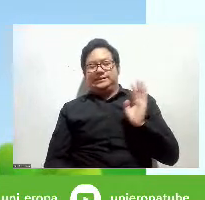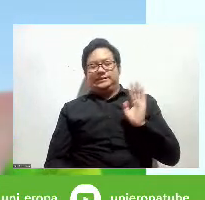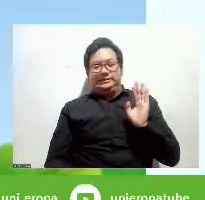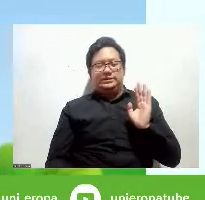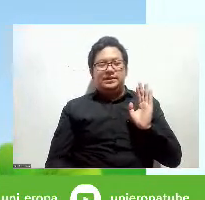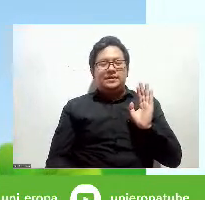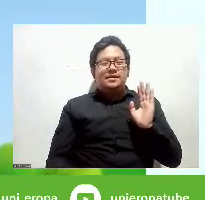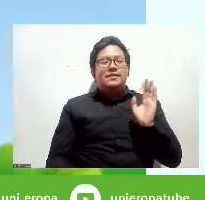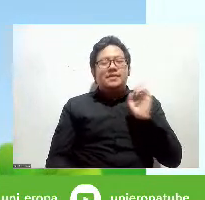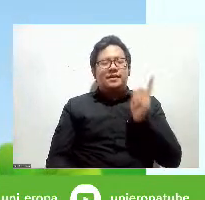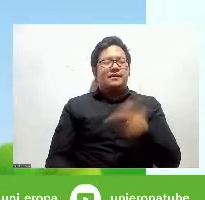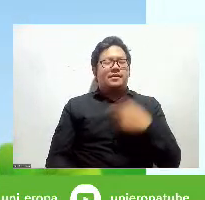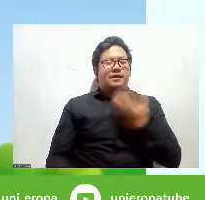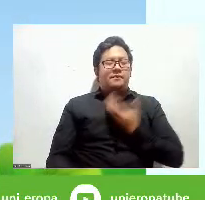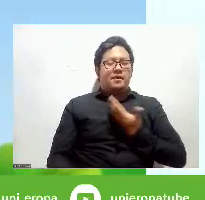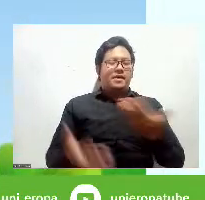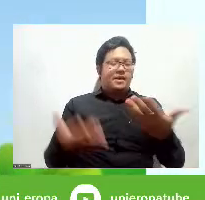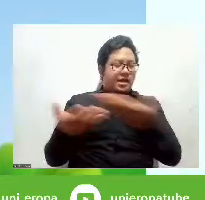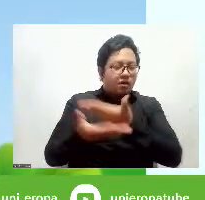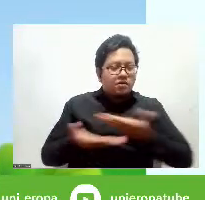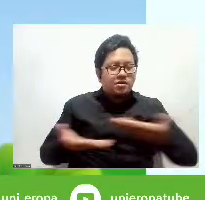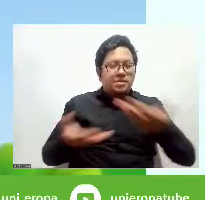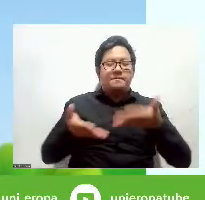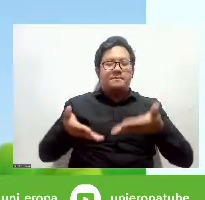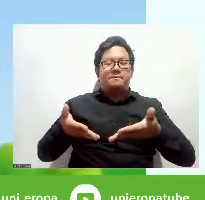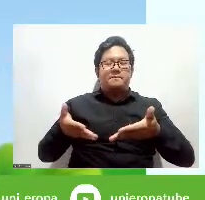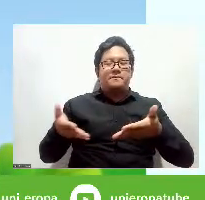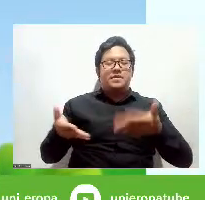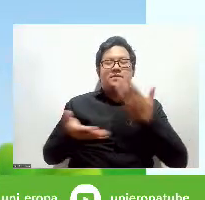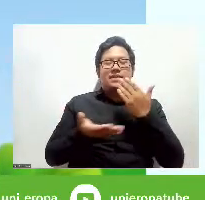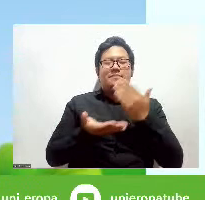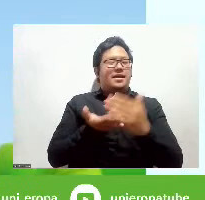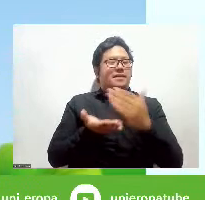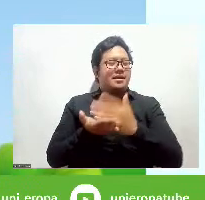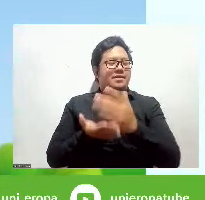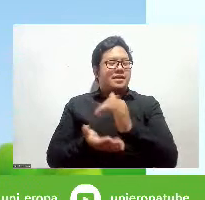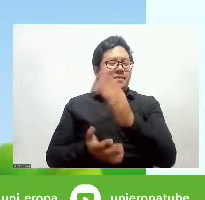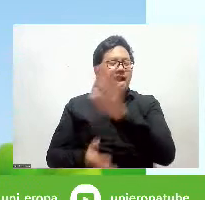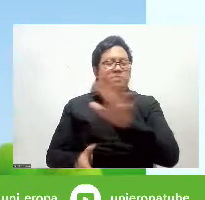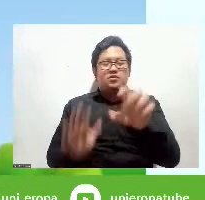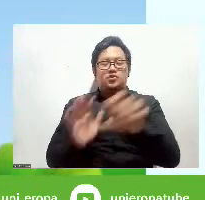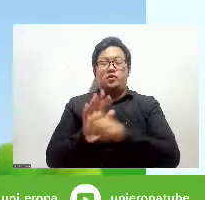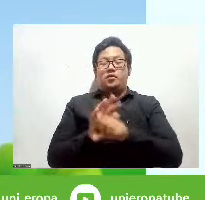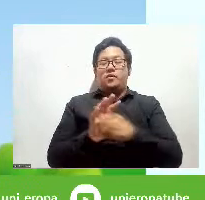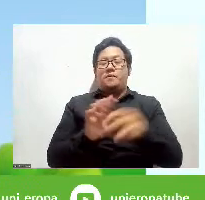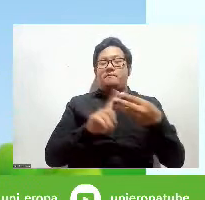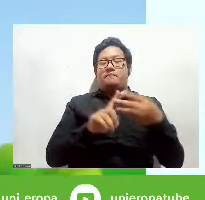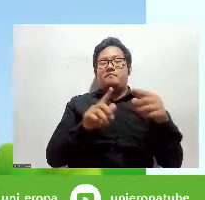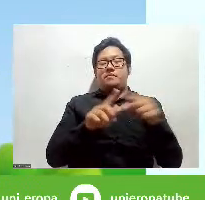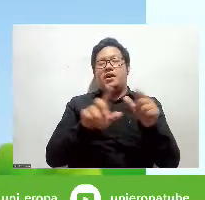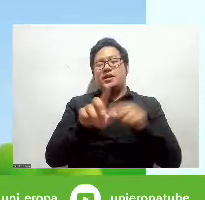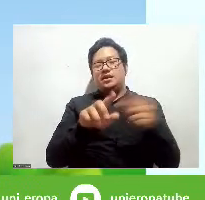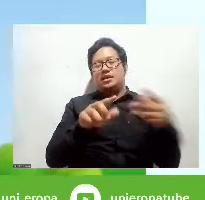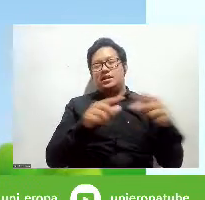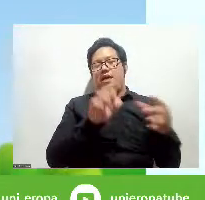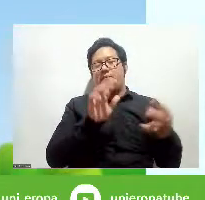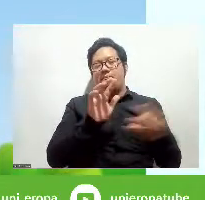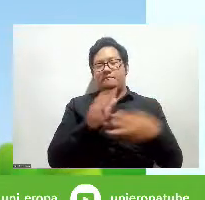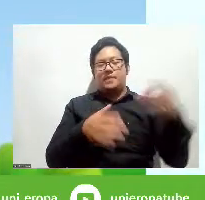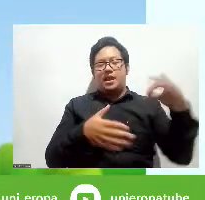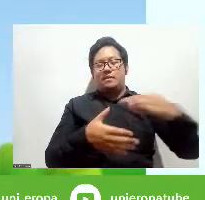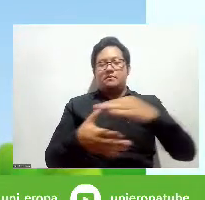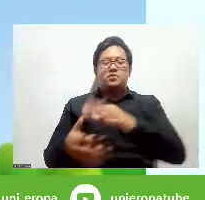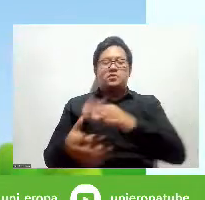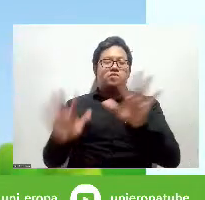dimana kita berbagi dengan alam Gini misalnya kalaupun aku menanam bayam misalnya konon banyak 10 5 itu lepas Hai